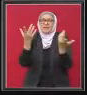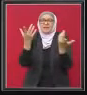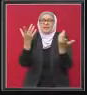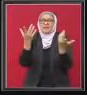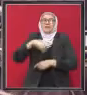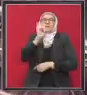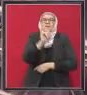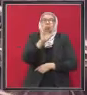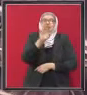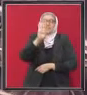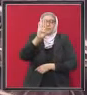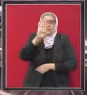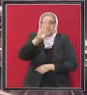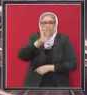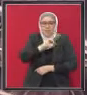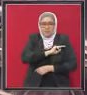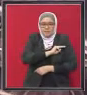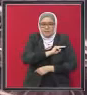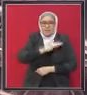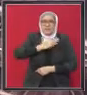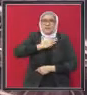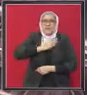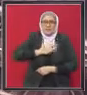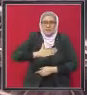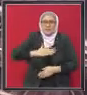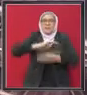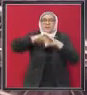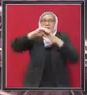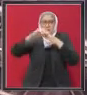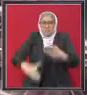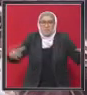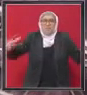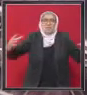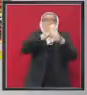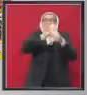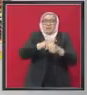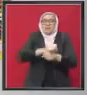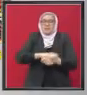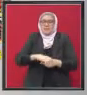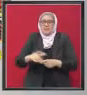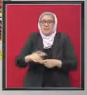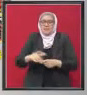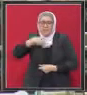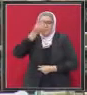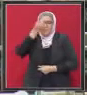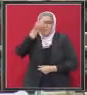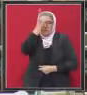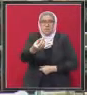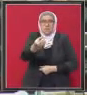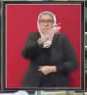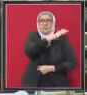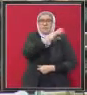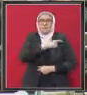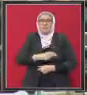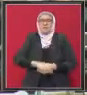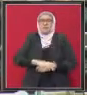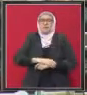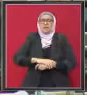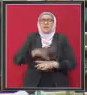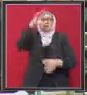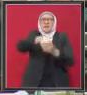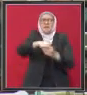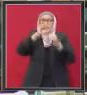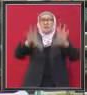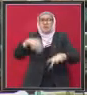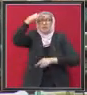Yang Berhormat Menteri, sila habiskan pengulungan. Datuk Yang Pertua, saya memberi satu. Yang nak libatkan salam buat apa?